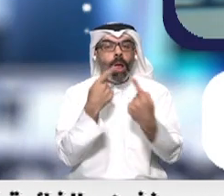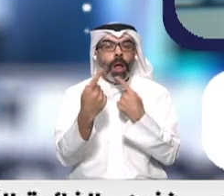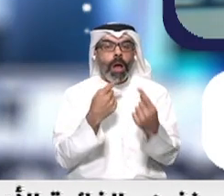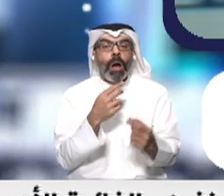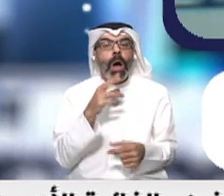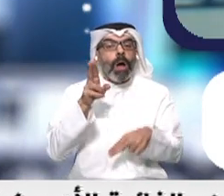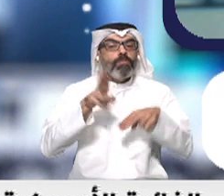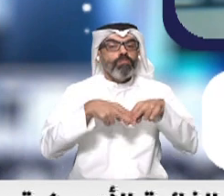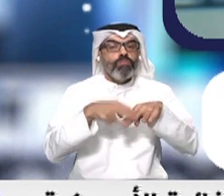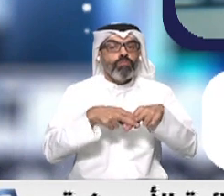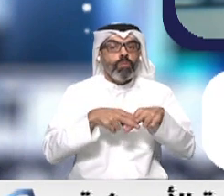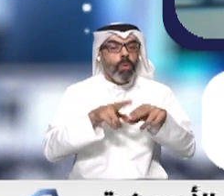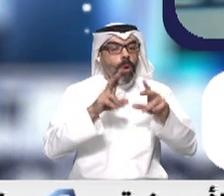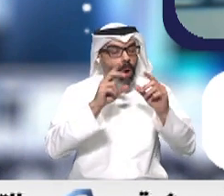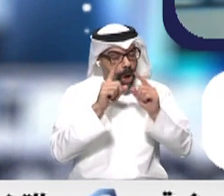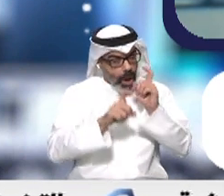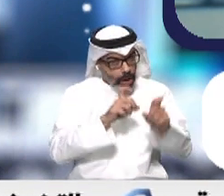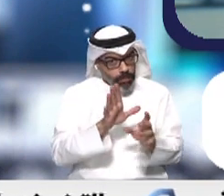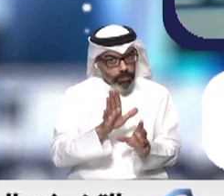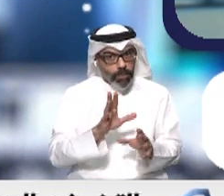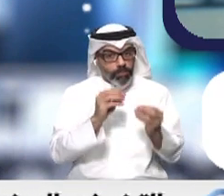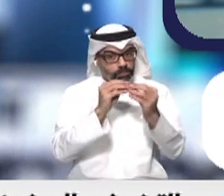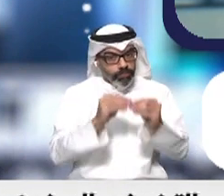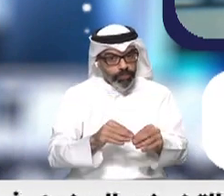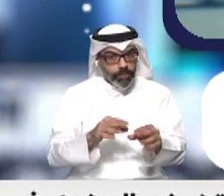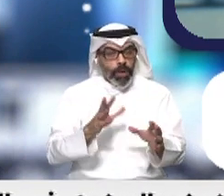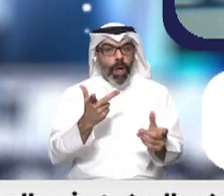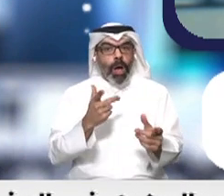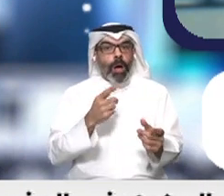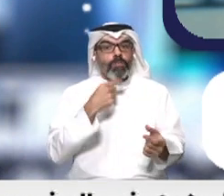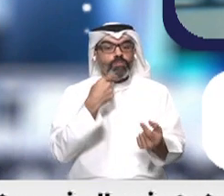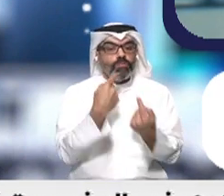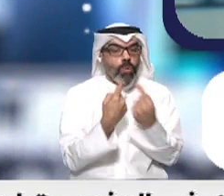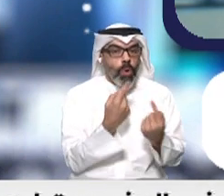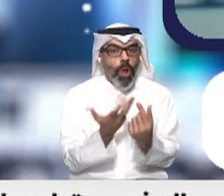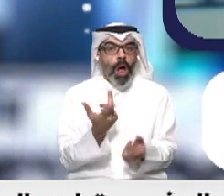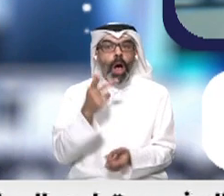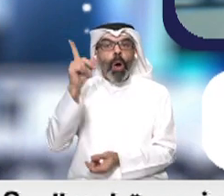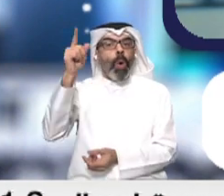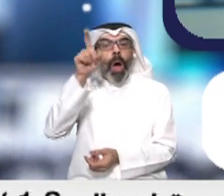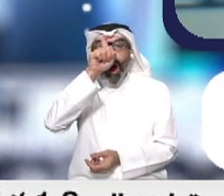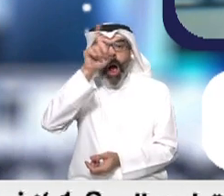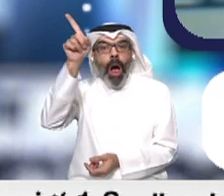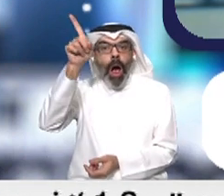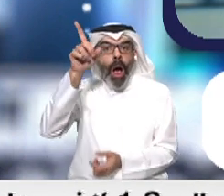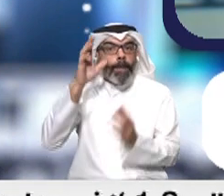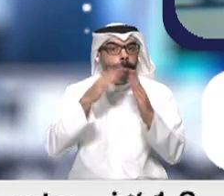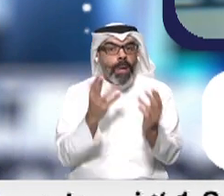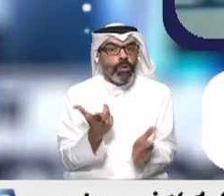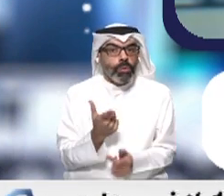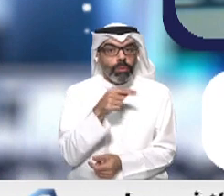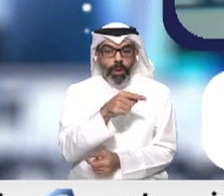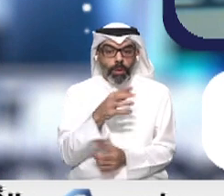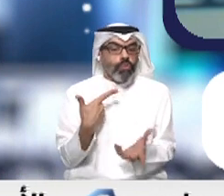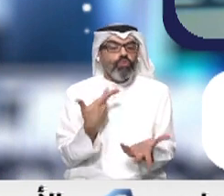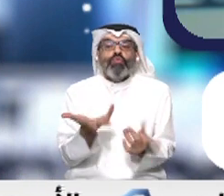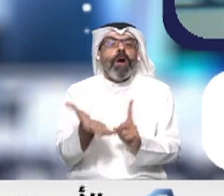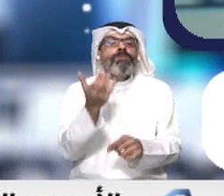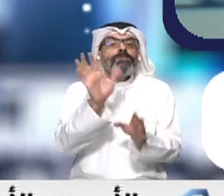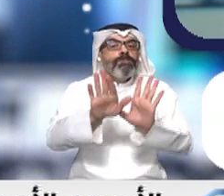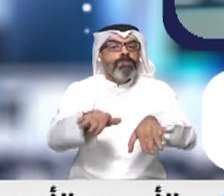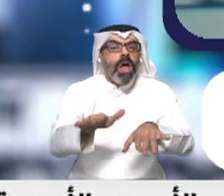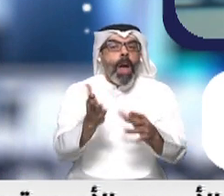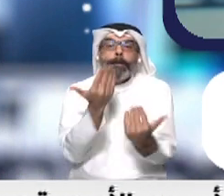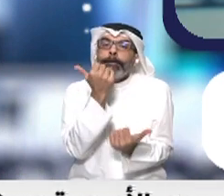إسرائيل سد الفجوات قبل مفاوضات القاهرة. السؤال، ما هي الفرص المتاحة حتى الآن أمام التوصل